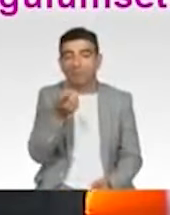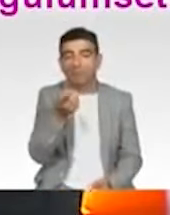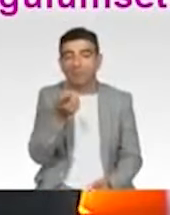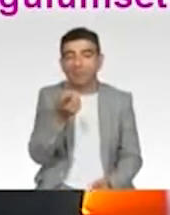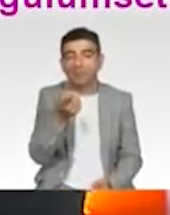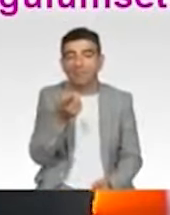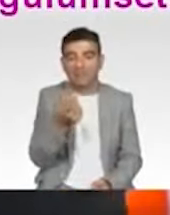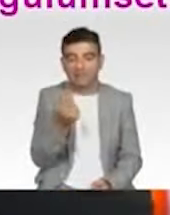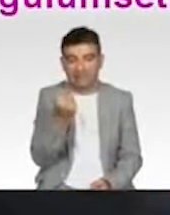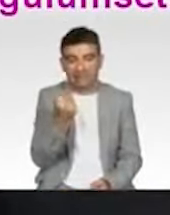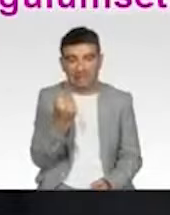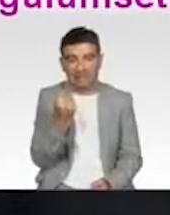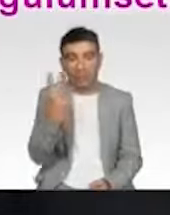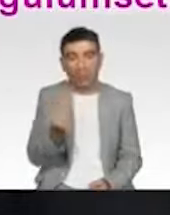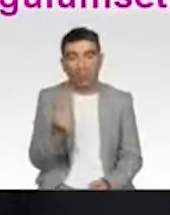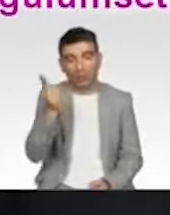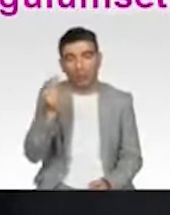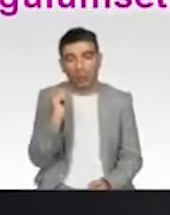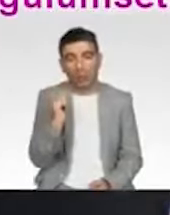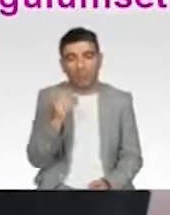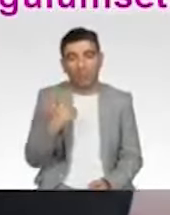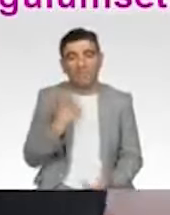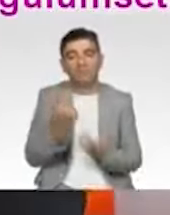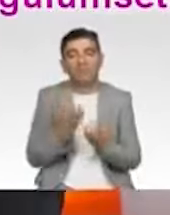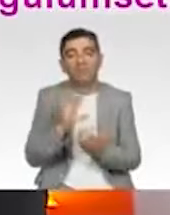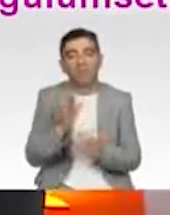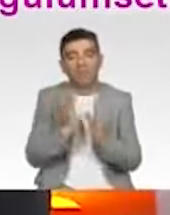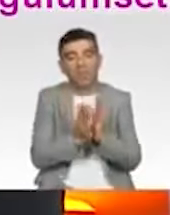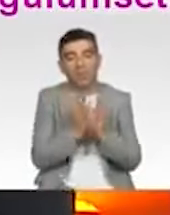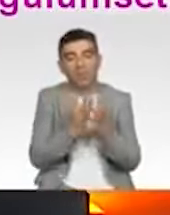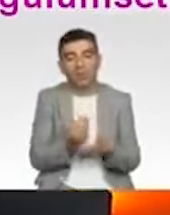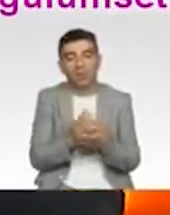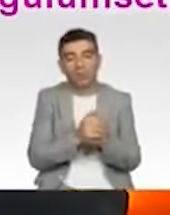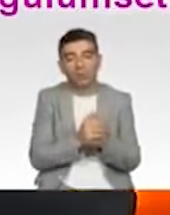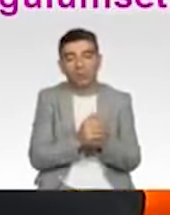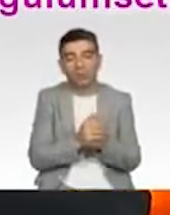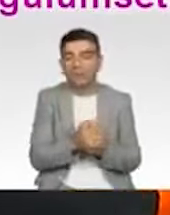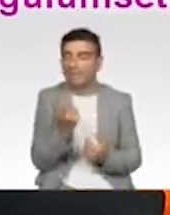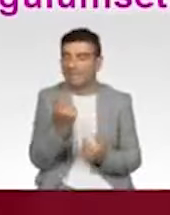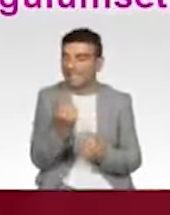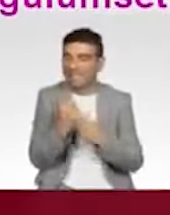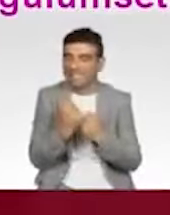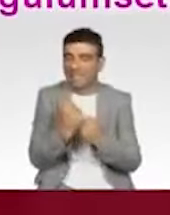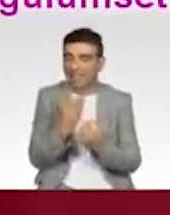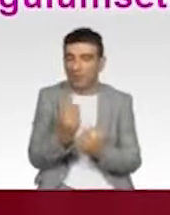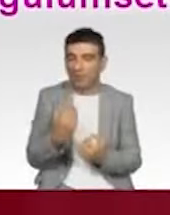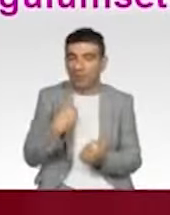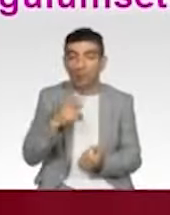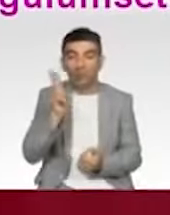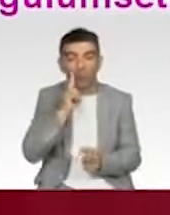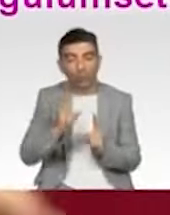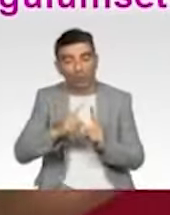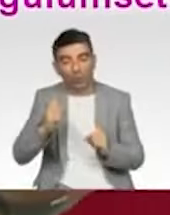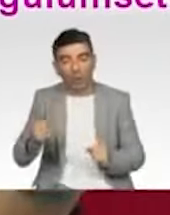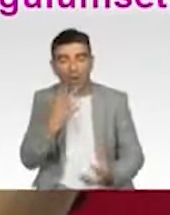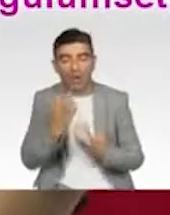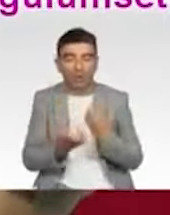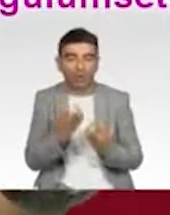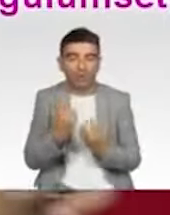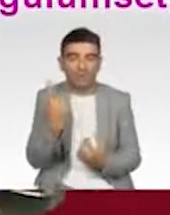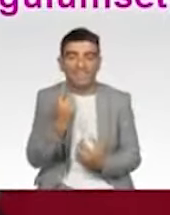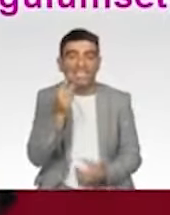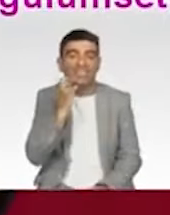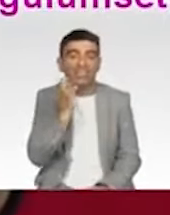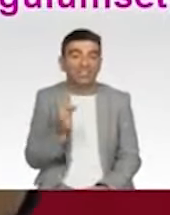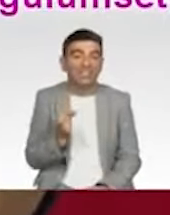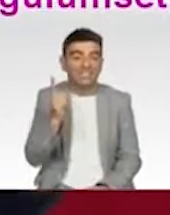hani diri diri kalıyor yani. Hani İtalya'da bile öyle. Biz pişmemişliğe yani, devam ederiz. Hani biraz daha diridir. Evet. Biz sonuna kadar haşlıyoruz. Evet, evet. Bir de